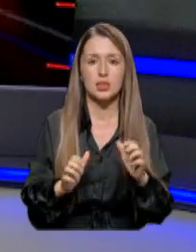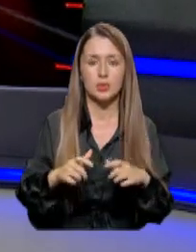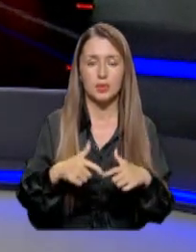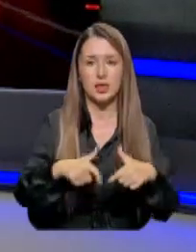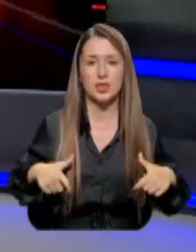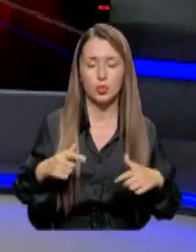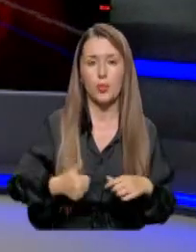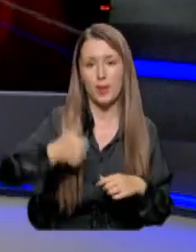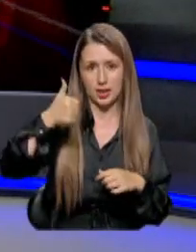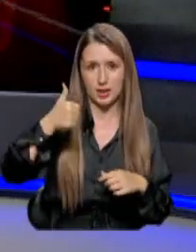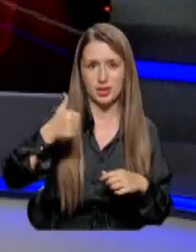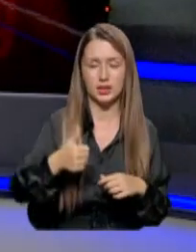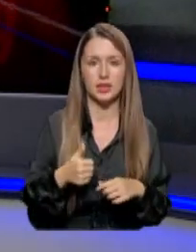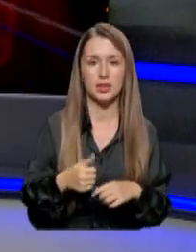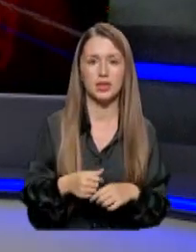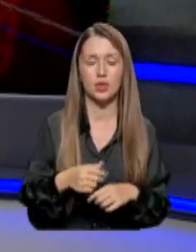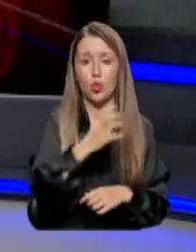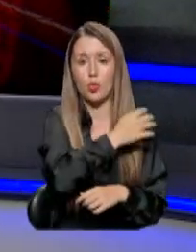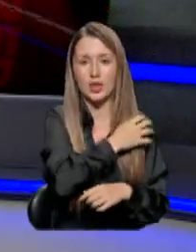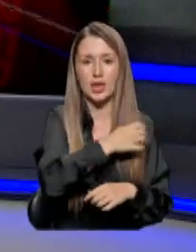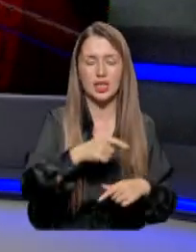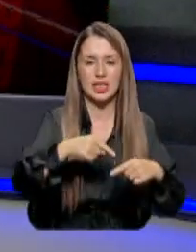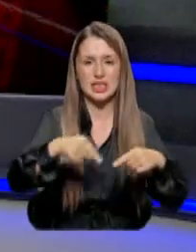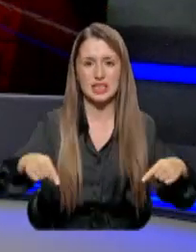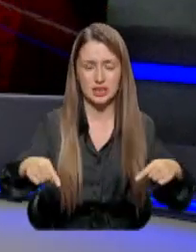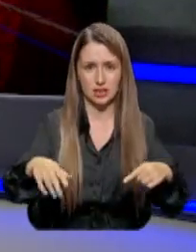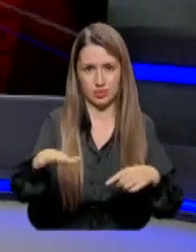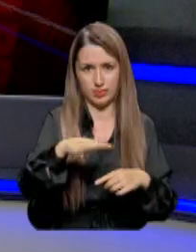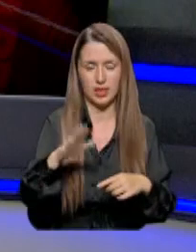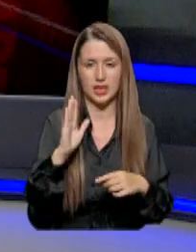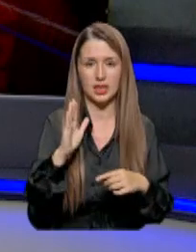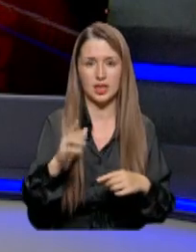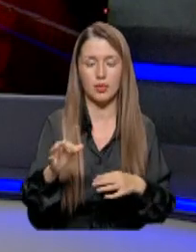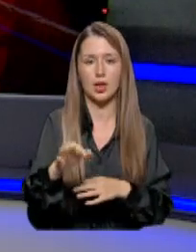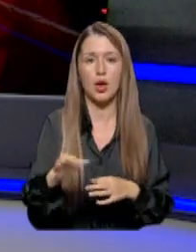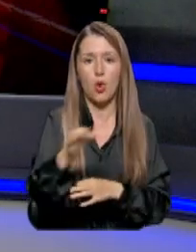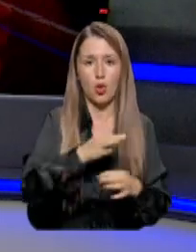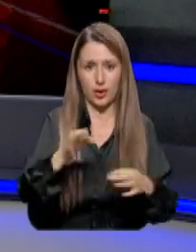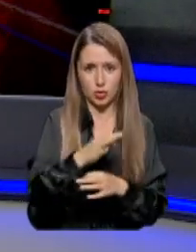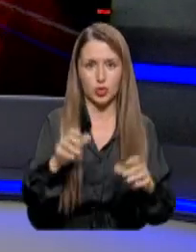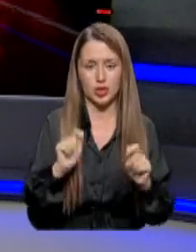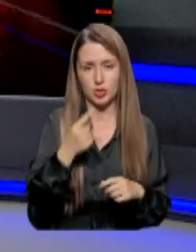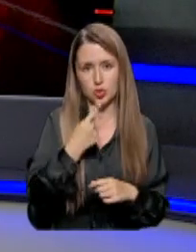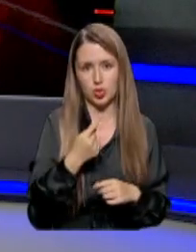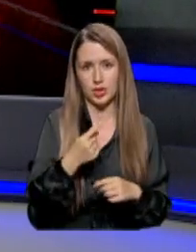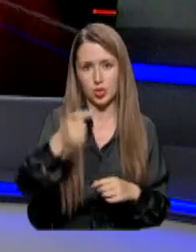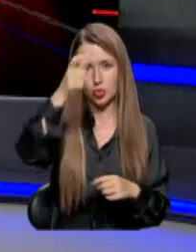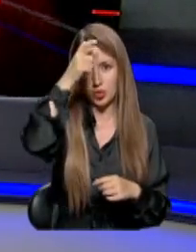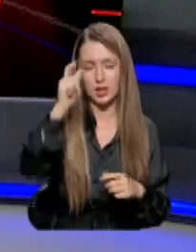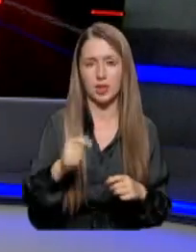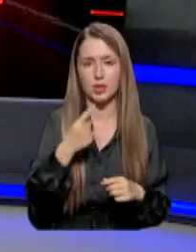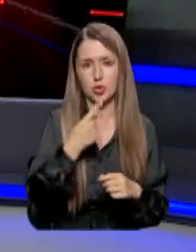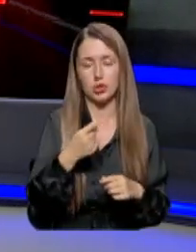ve kuvvet komutanları sınır hattındaydı. Biliyorsunuz Suriye'ye yönelik bir operasyon yapılacağı söyleniyor. Türkiye'nin